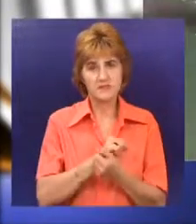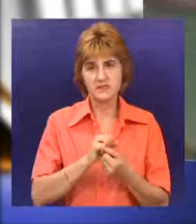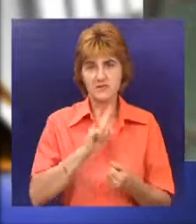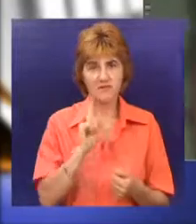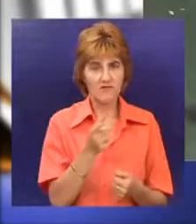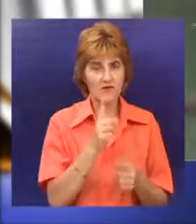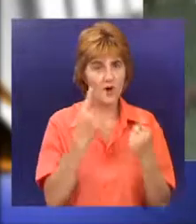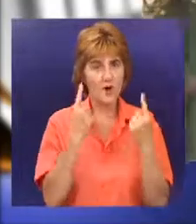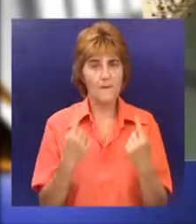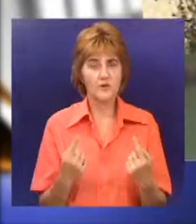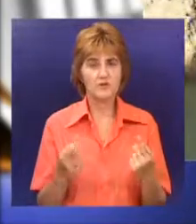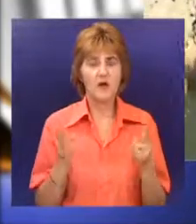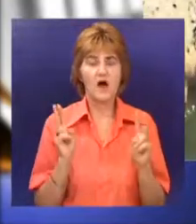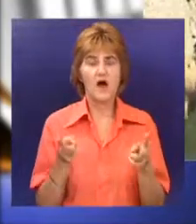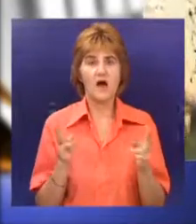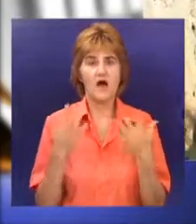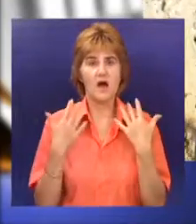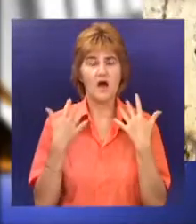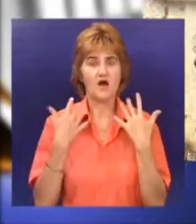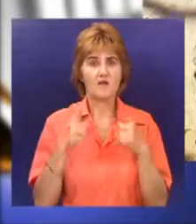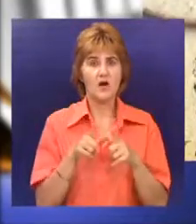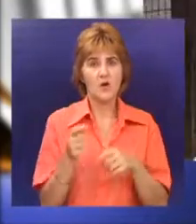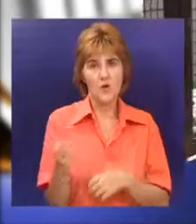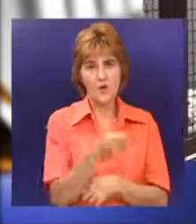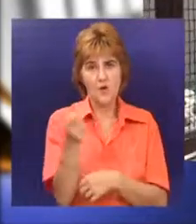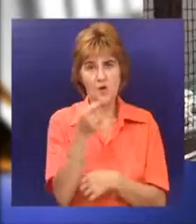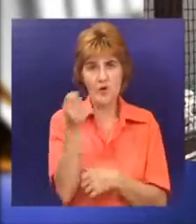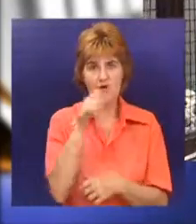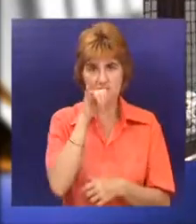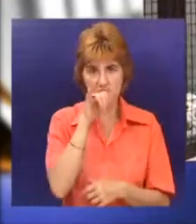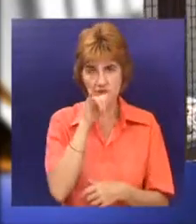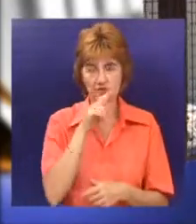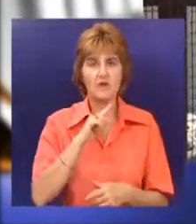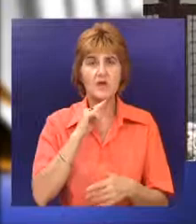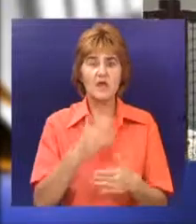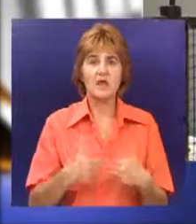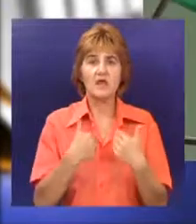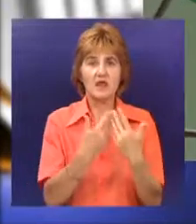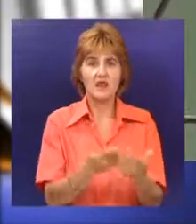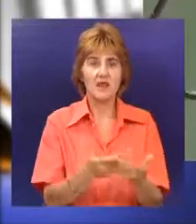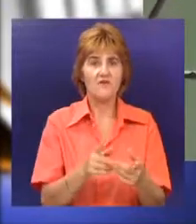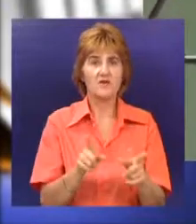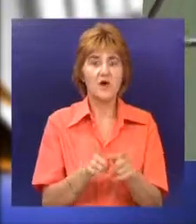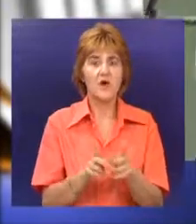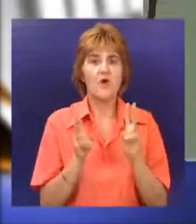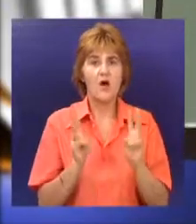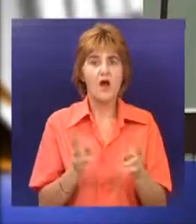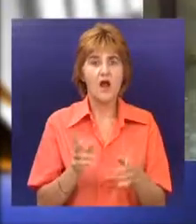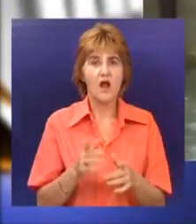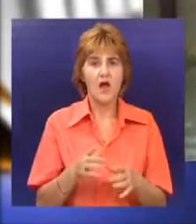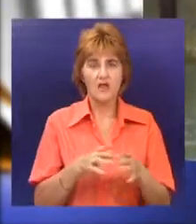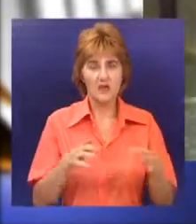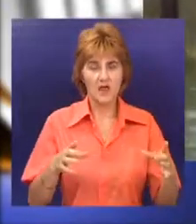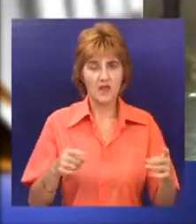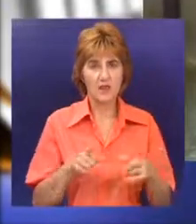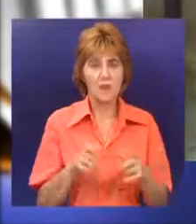vrtu postoje rashladni uređaj, uglavnom na principu polivanja vodom, ali i na principu davanja zaleđenih poslastica, kao što je dobio